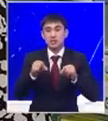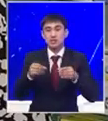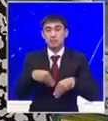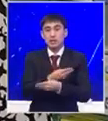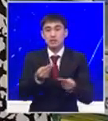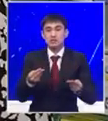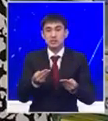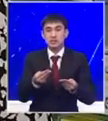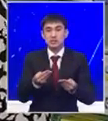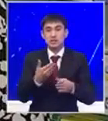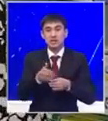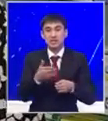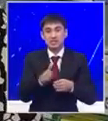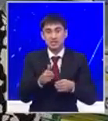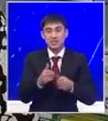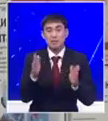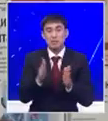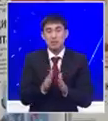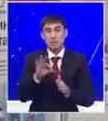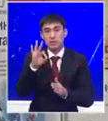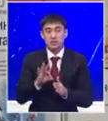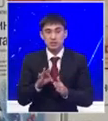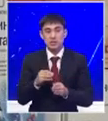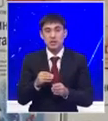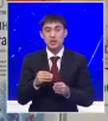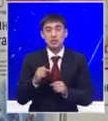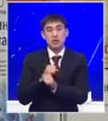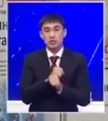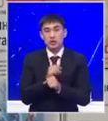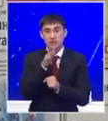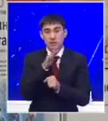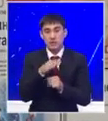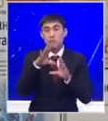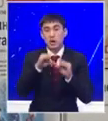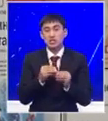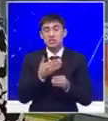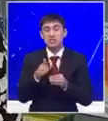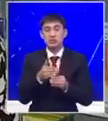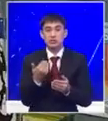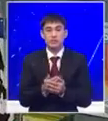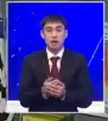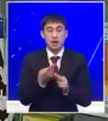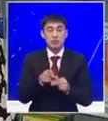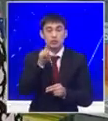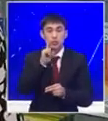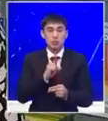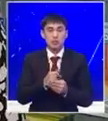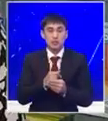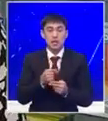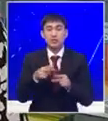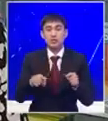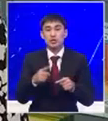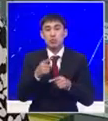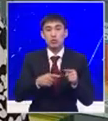предоставляет кредиты с самой низкой процентной ставкой но ещё даёт каникулярный период на погашение займа это очень удобно Мы в